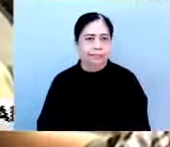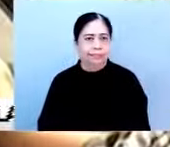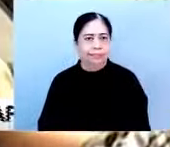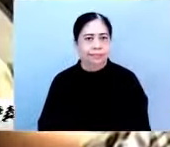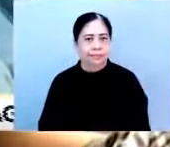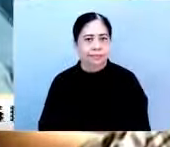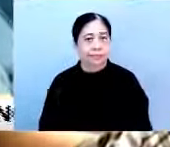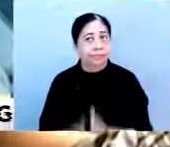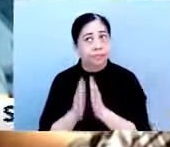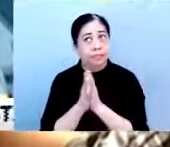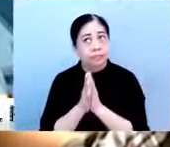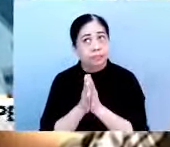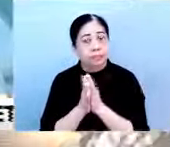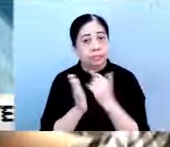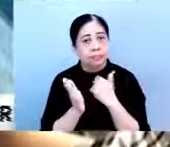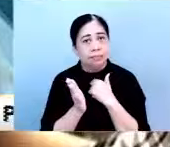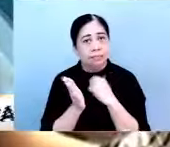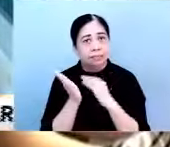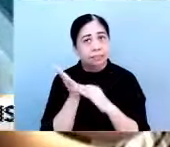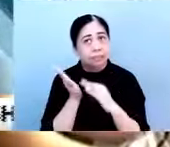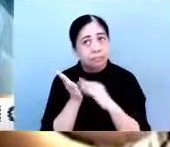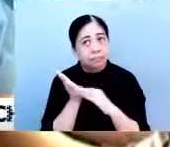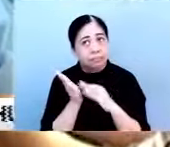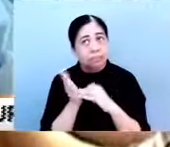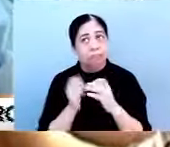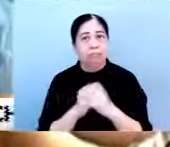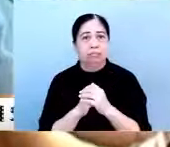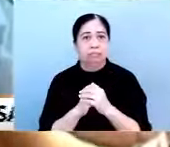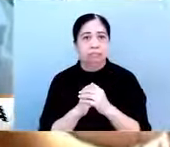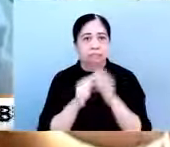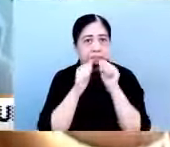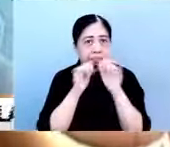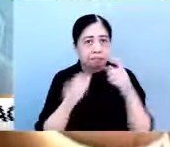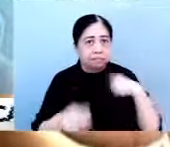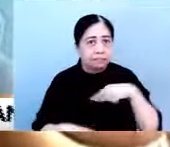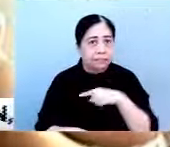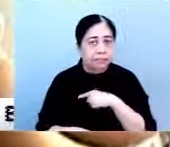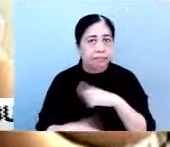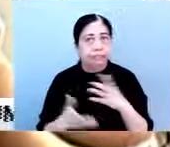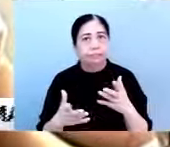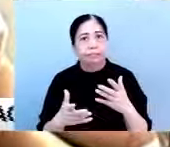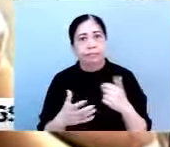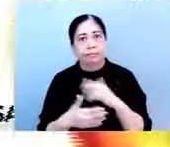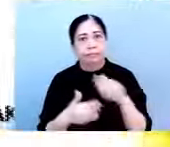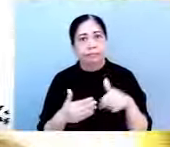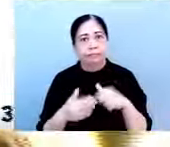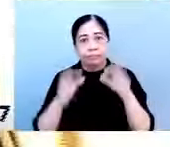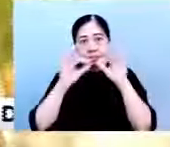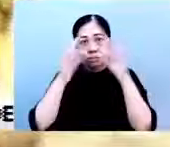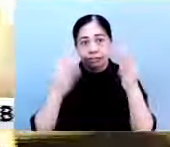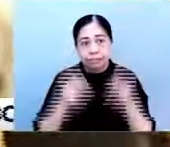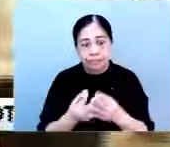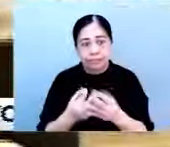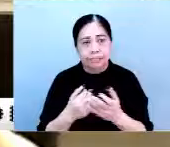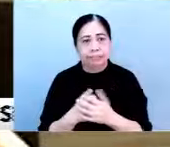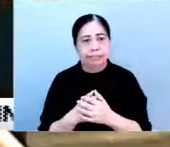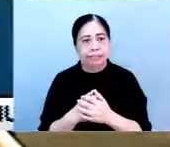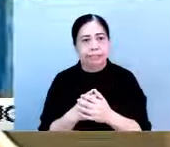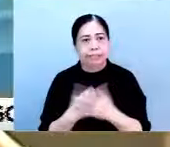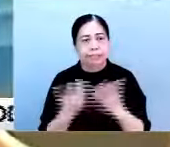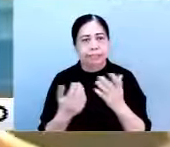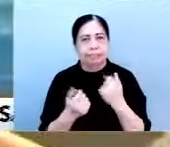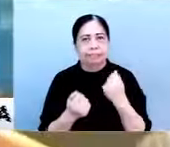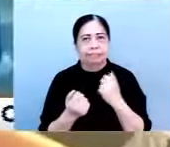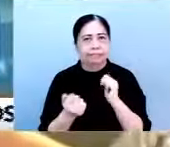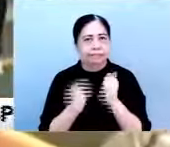Umingi po kami ng patawad para pagpalain at pagpalain ng buong pamilya. To repent po, basically, yun